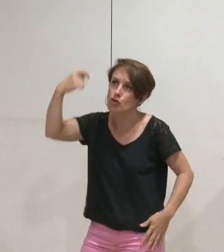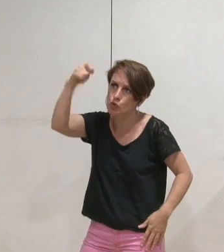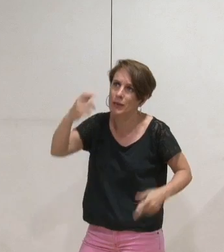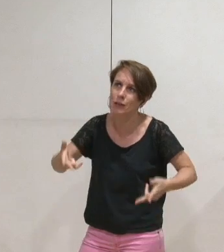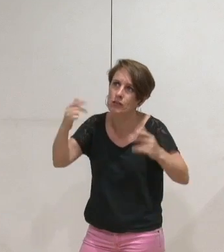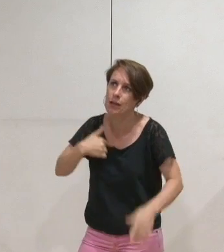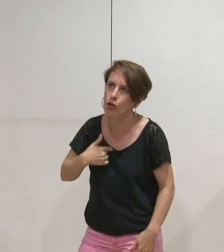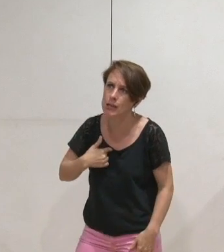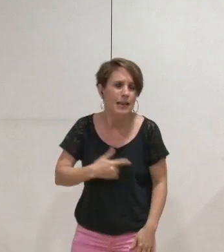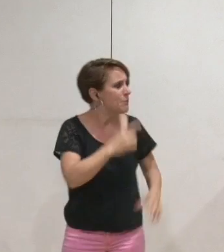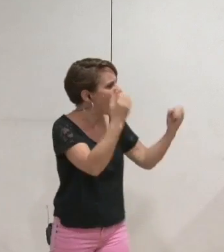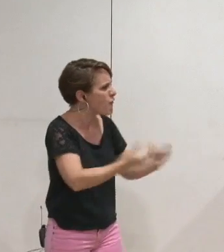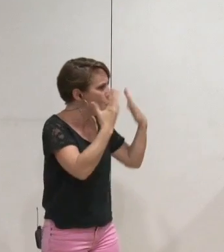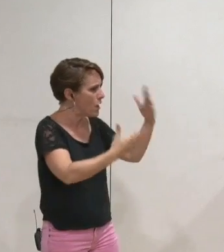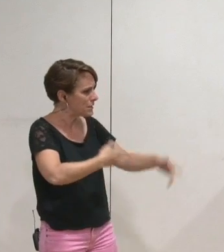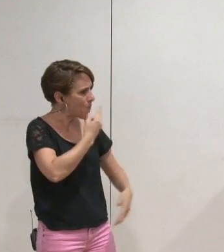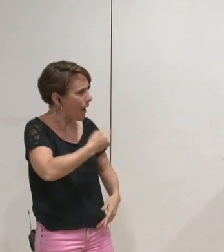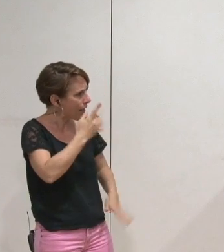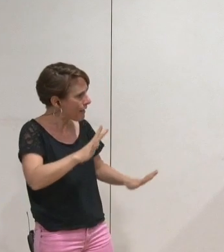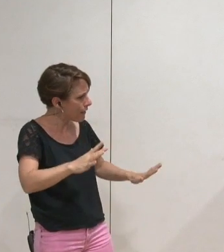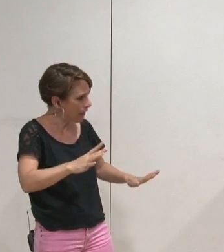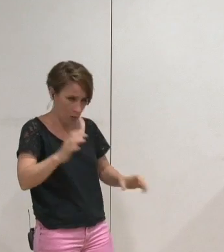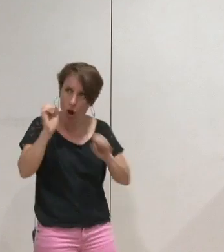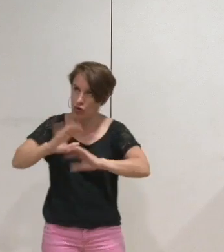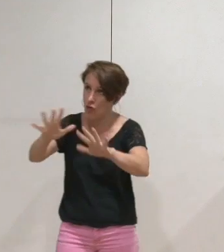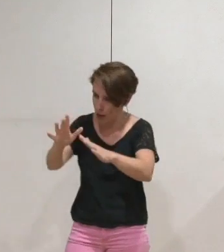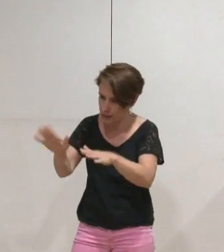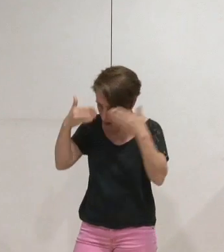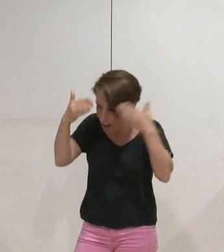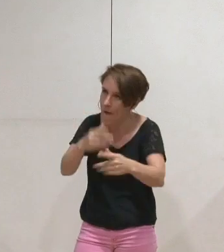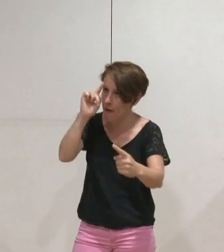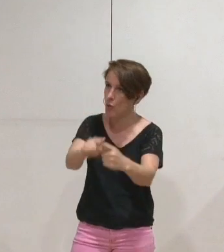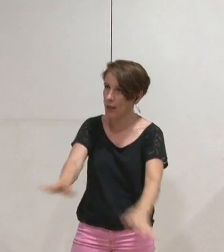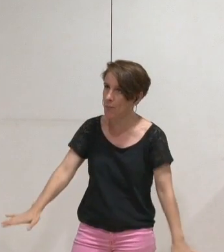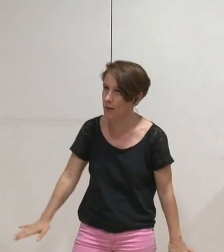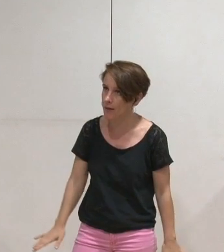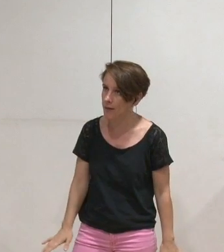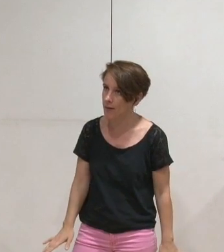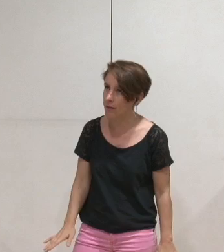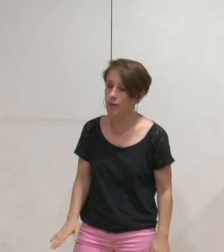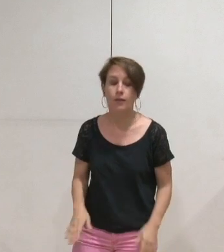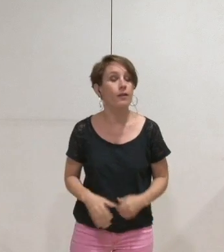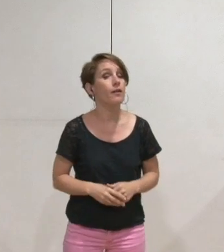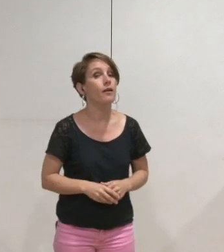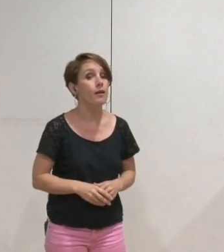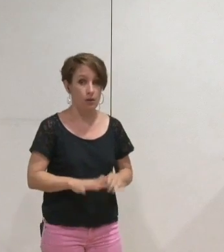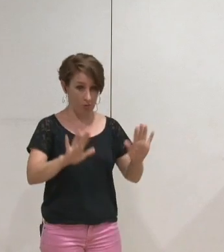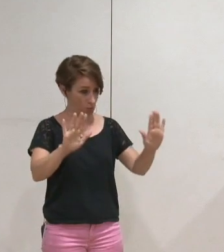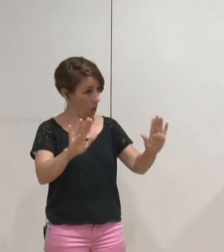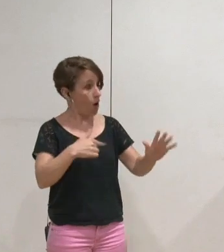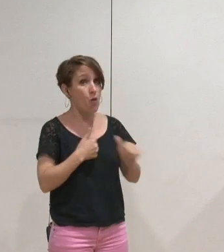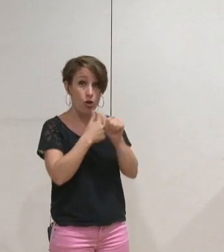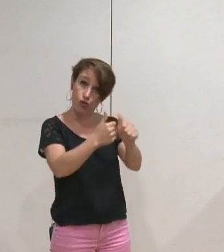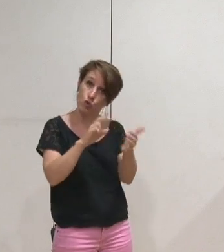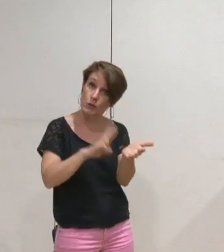parler vous arrêtez de nous je vous laisse parler allez-y venez sur le fond non non mais je viens à mon rythme